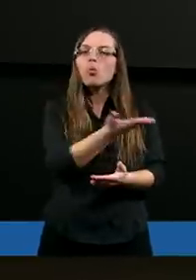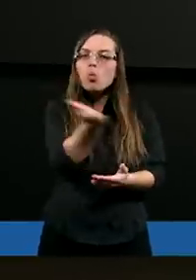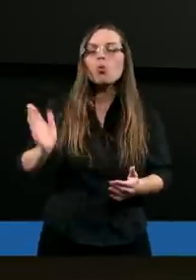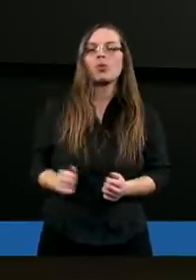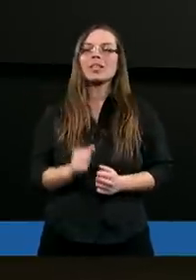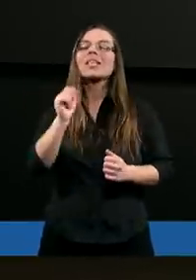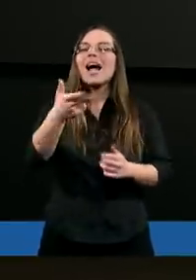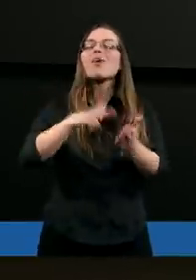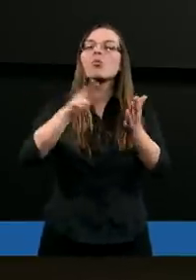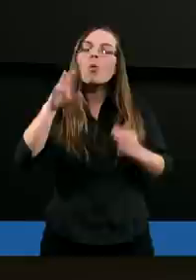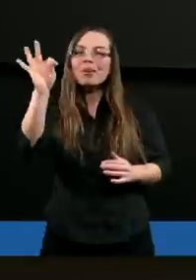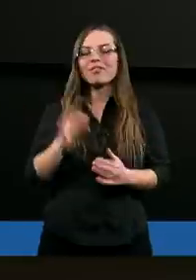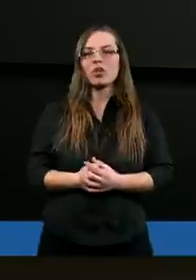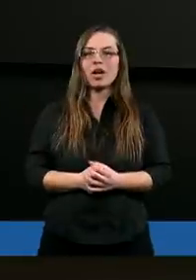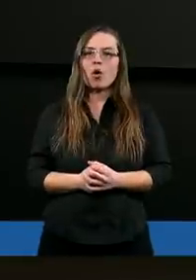był w świątyni wcześniej.